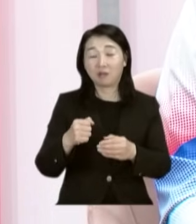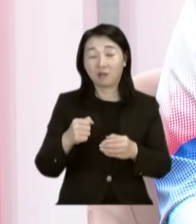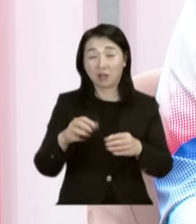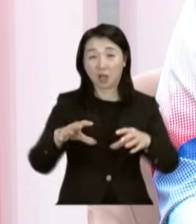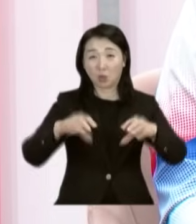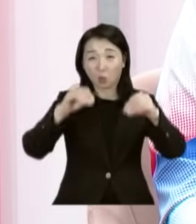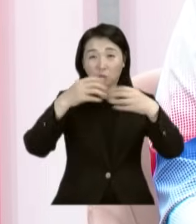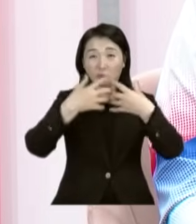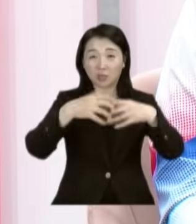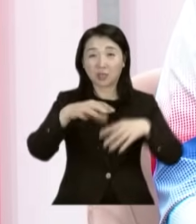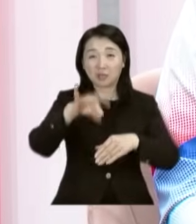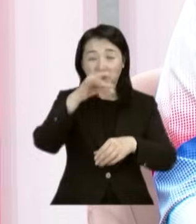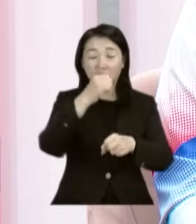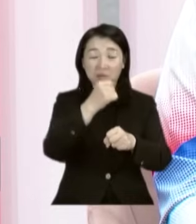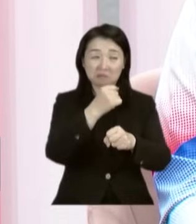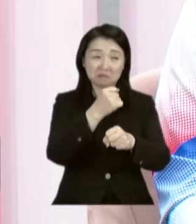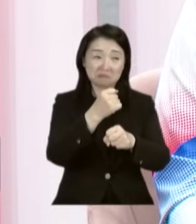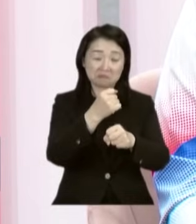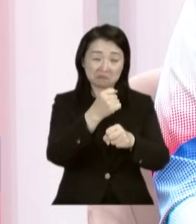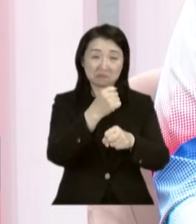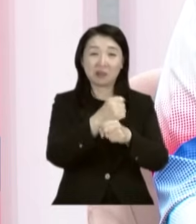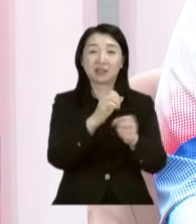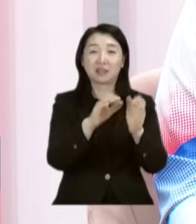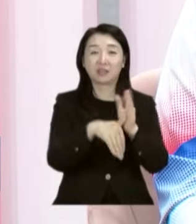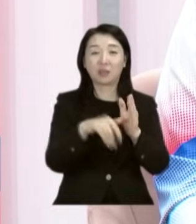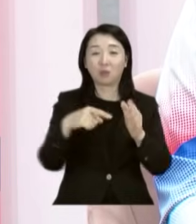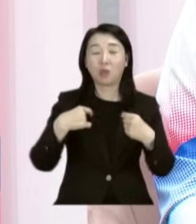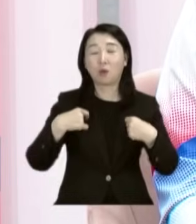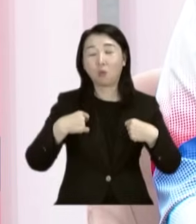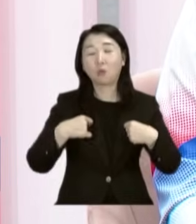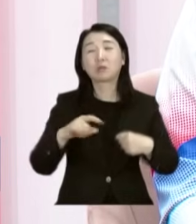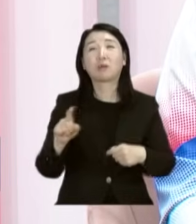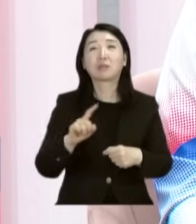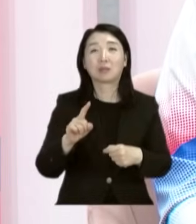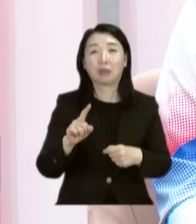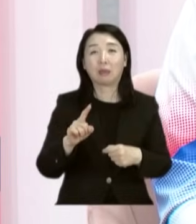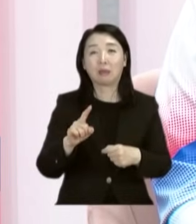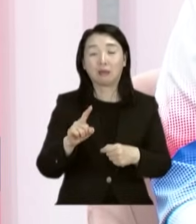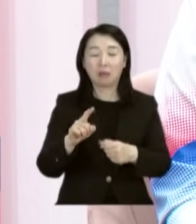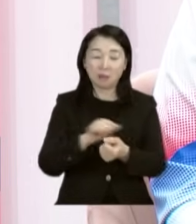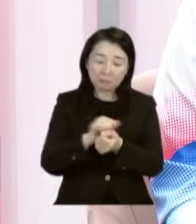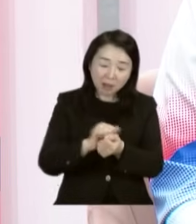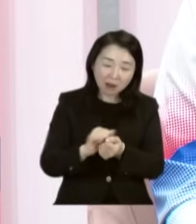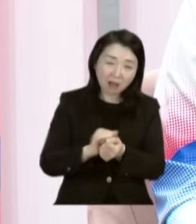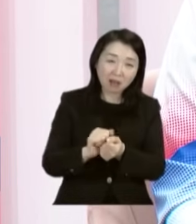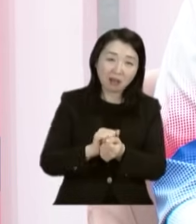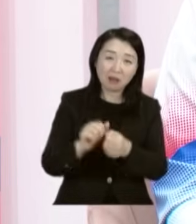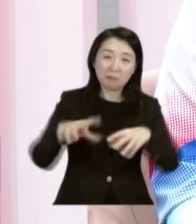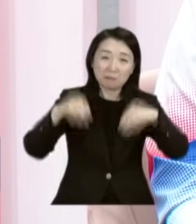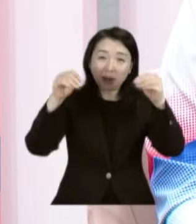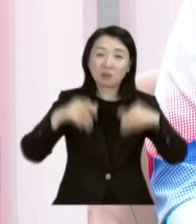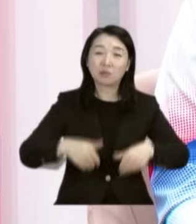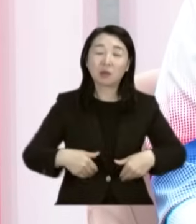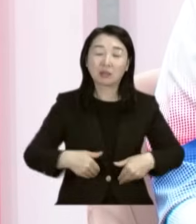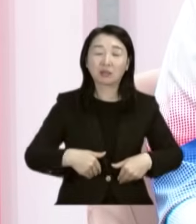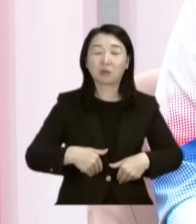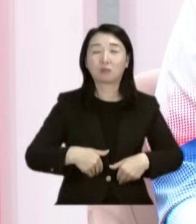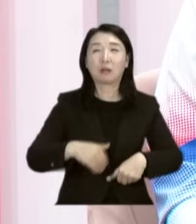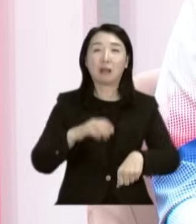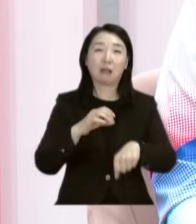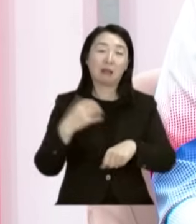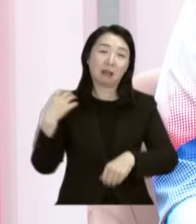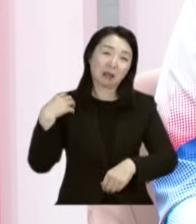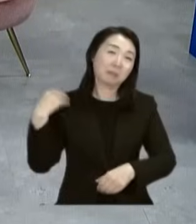때 도복 도복이 감당이 안 돼가지고 건조기를 그때 샀어요 그 아 빨아야 되 도복을 이제 적극